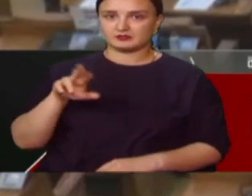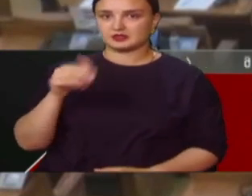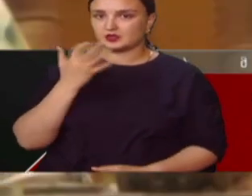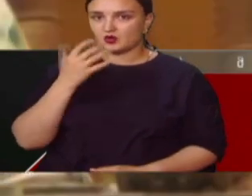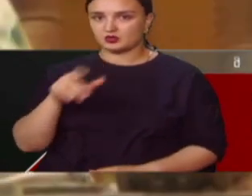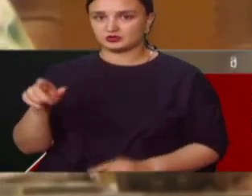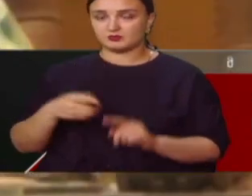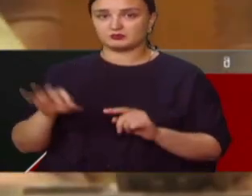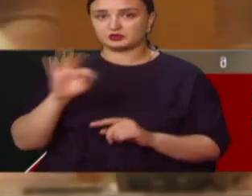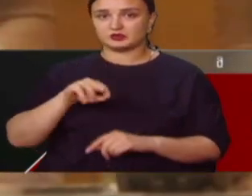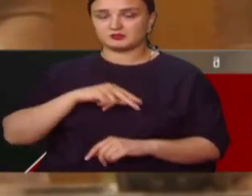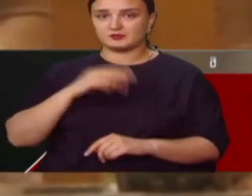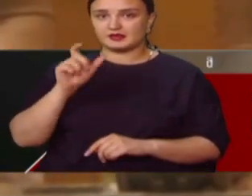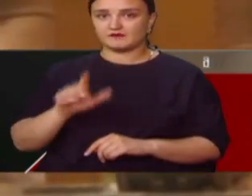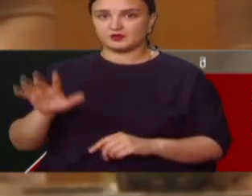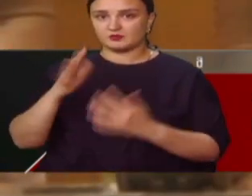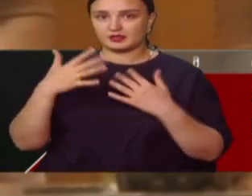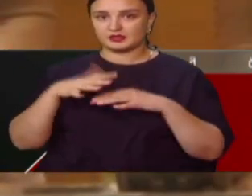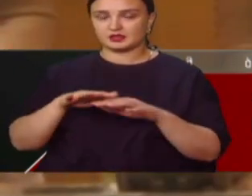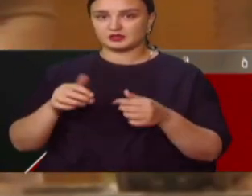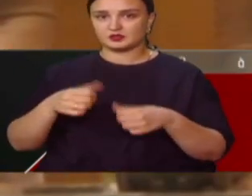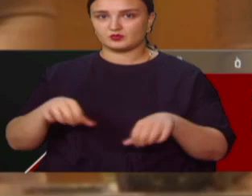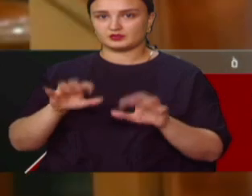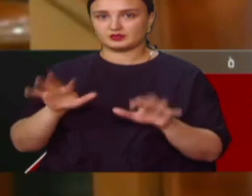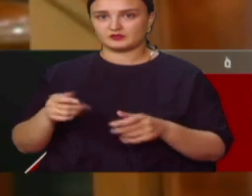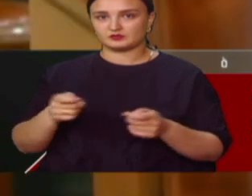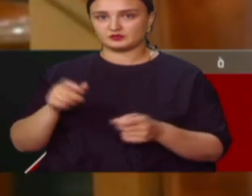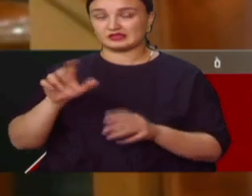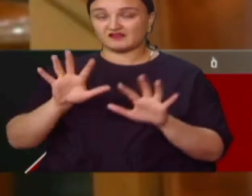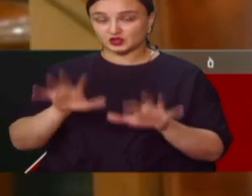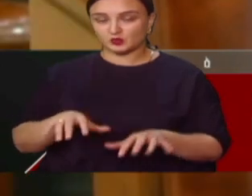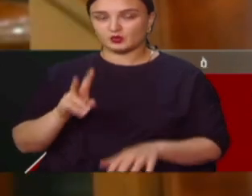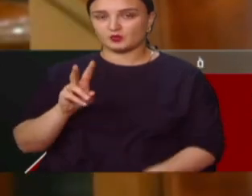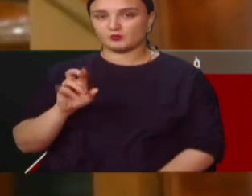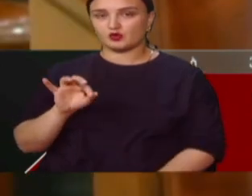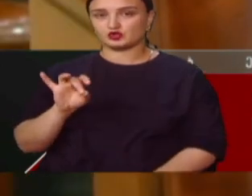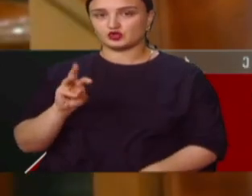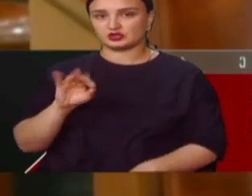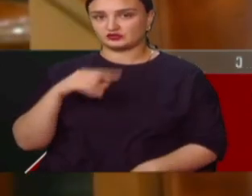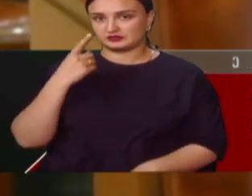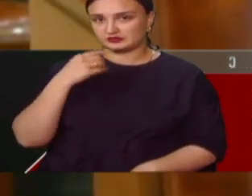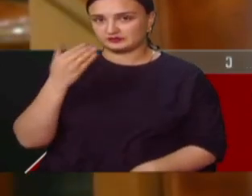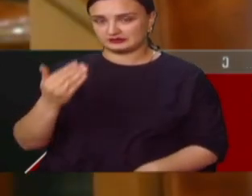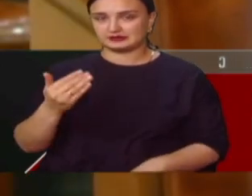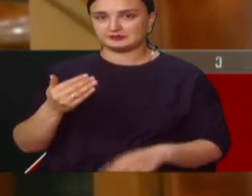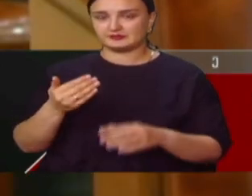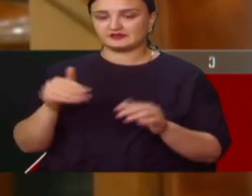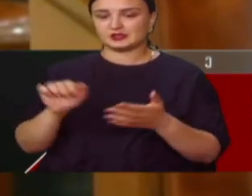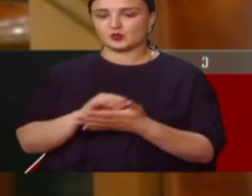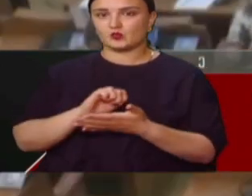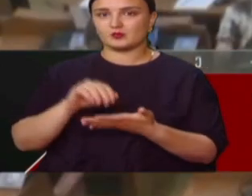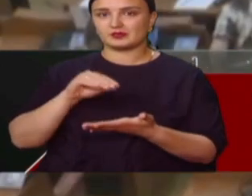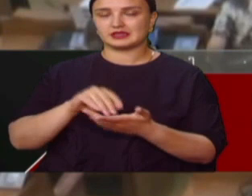ამის შესახებ პარლამენტის ევროპასთან ინტეგრაციის კომიტეტის თავმჯდომარე მაკა ბუჭორიშვილმა განაცხადა. დეპუტატი გამოეხმაურა ეუთოს საპარლამენტო ასამბლეის